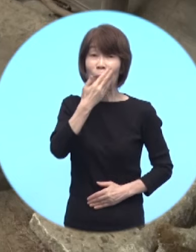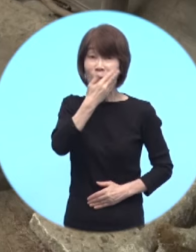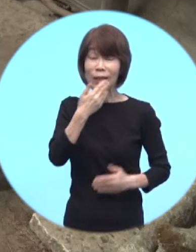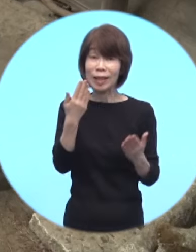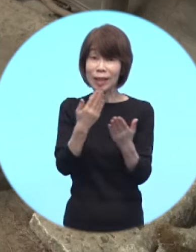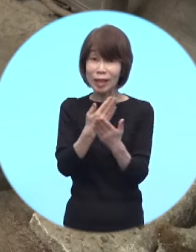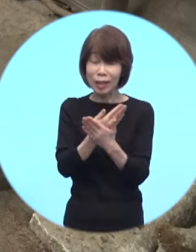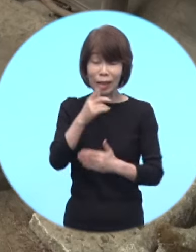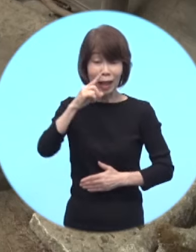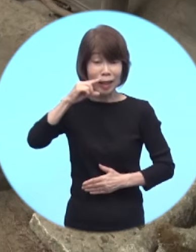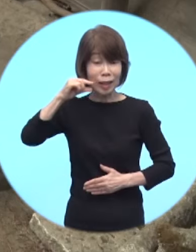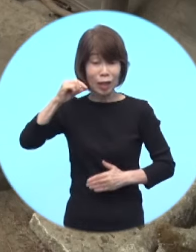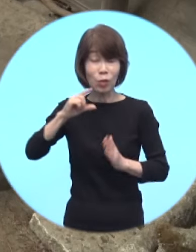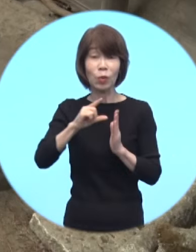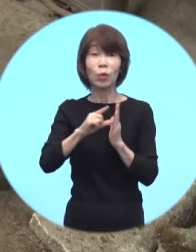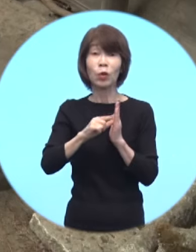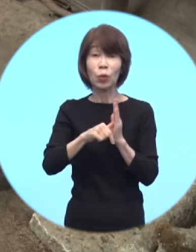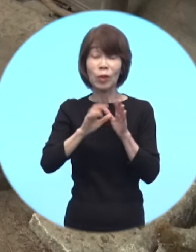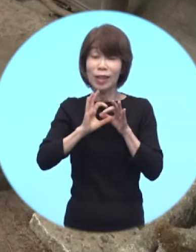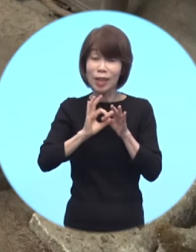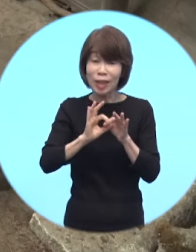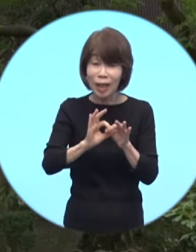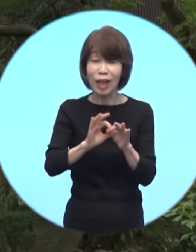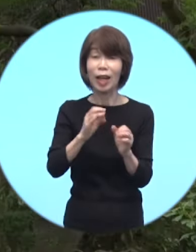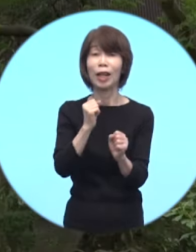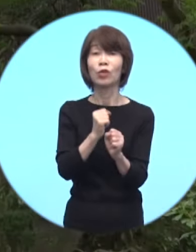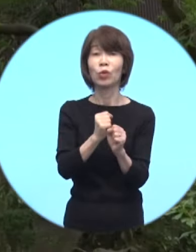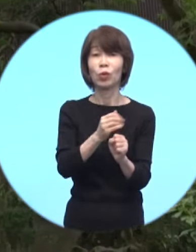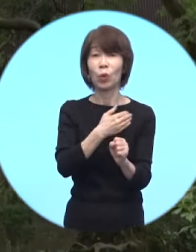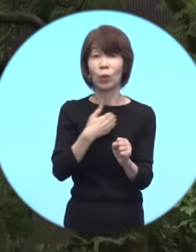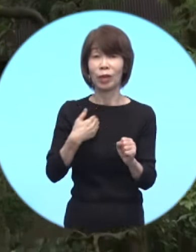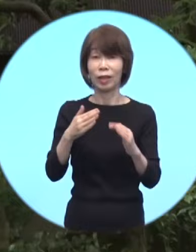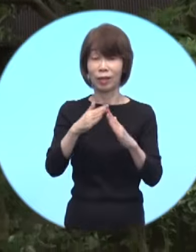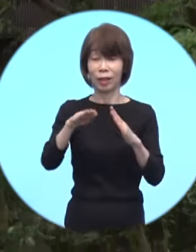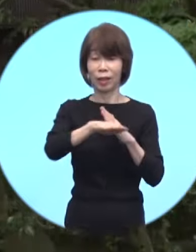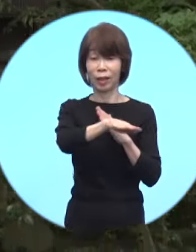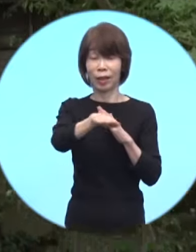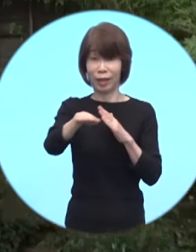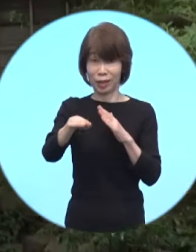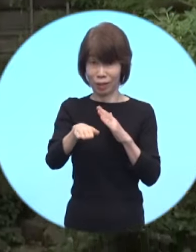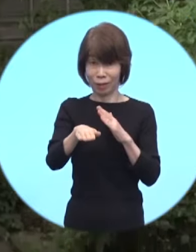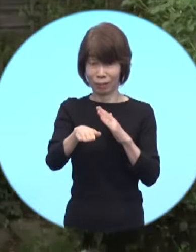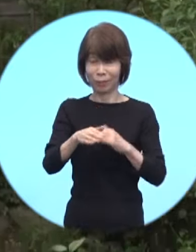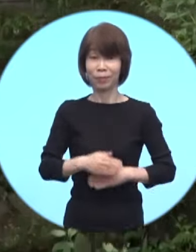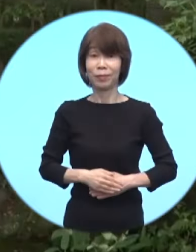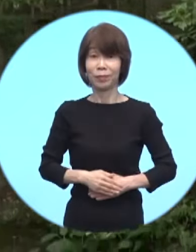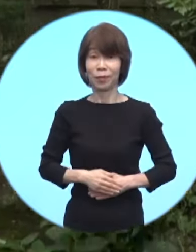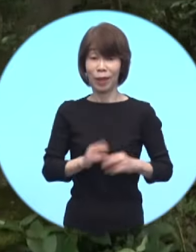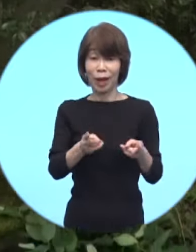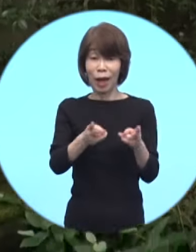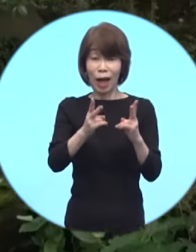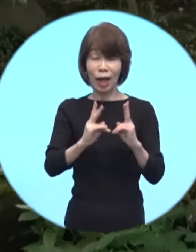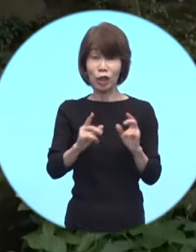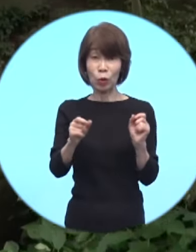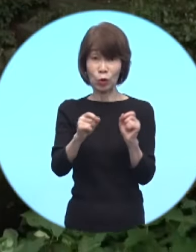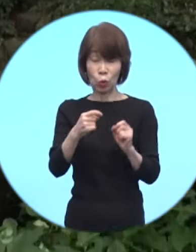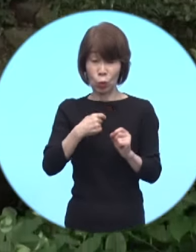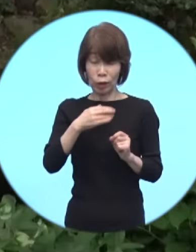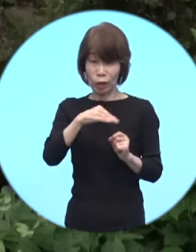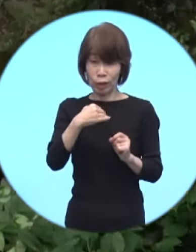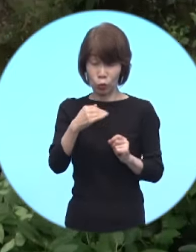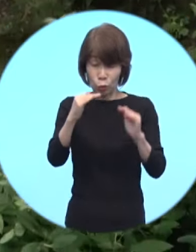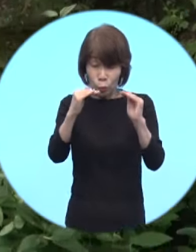からこそ作ることができた庭なのですね。橋の近くにやってきましたね。私たち低い姿勢になりました